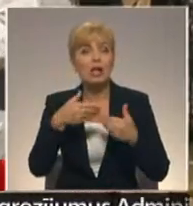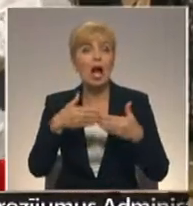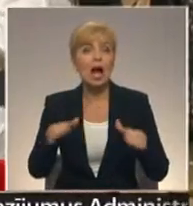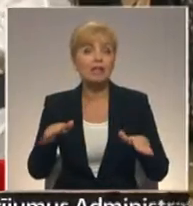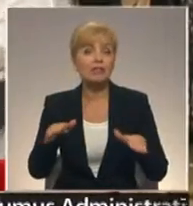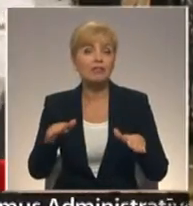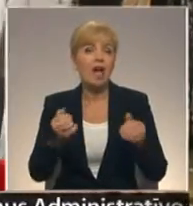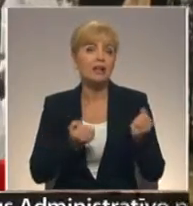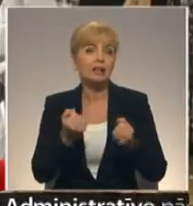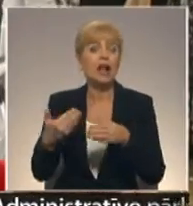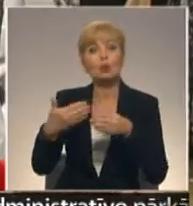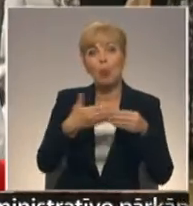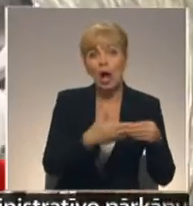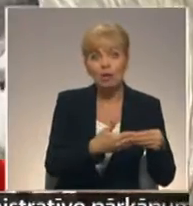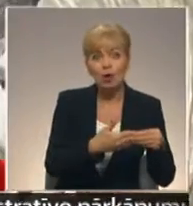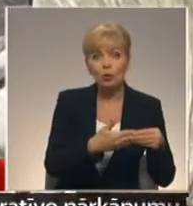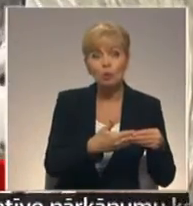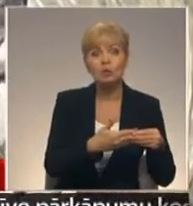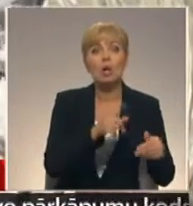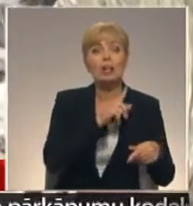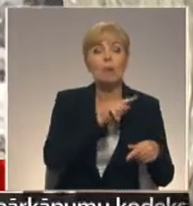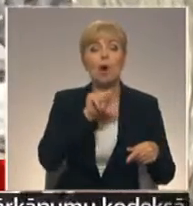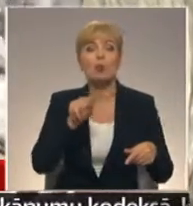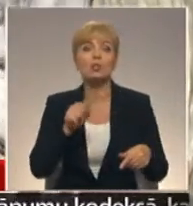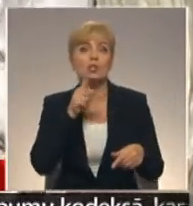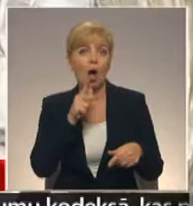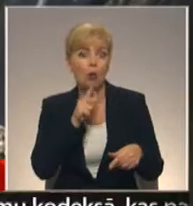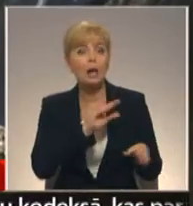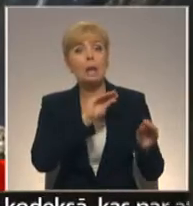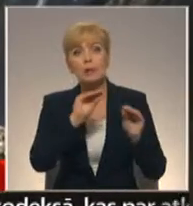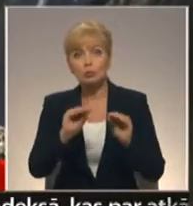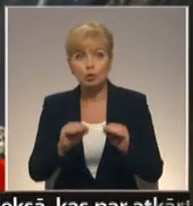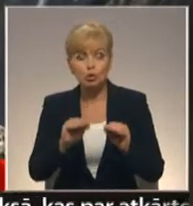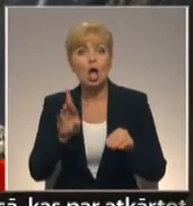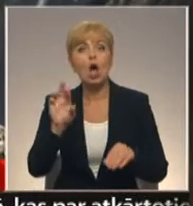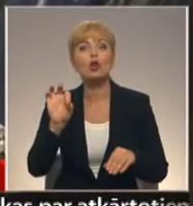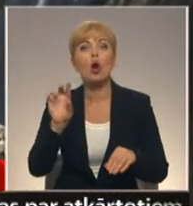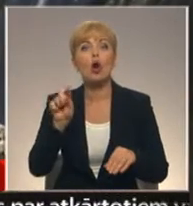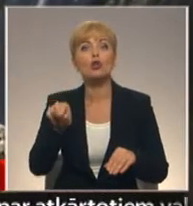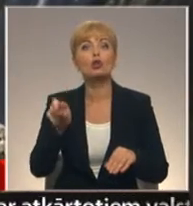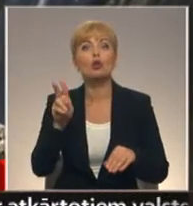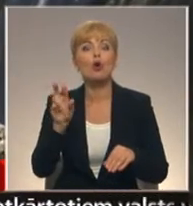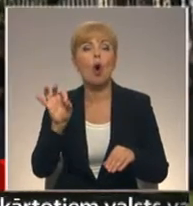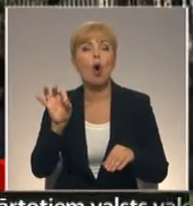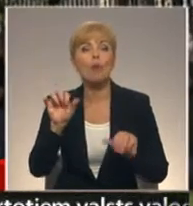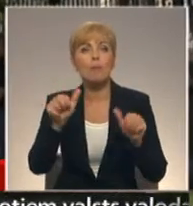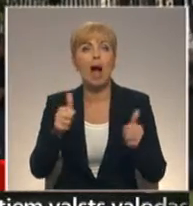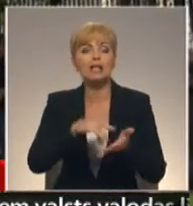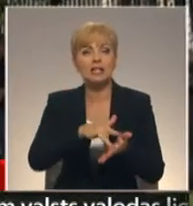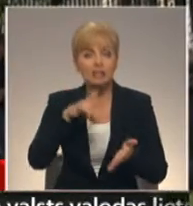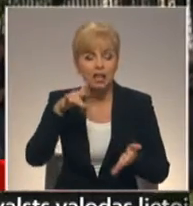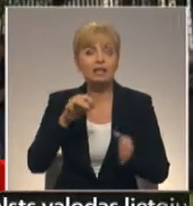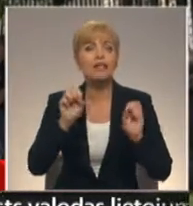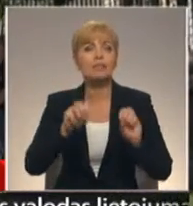no Liepājas tiks nogādāta Daugavpilī. Pirms uzstādīšanas līdzās Marka Rotko centram tā tiks krāsot ar